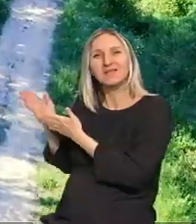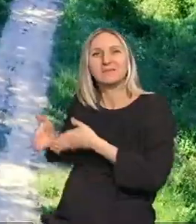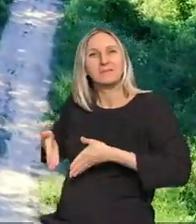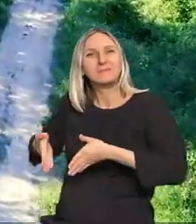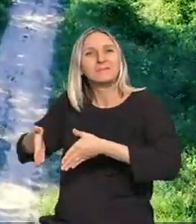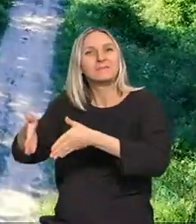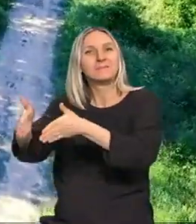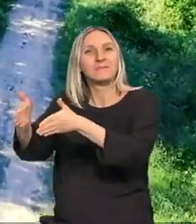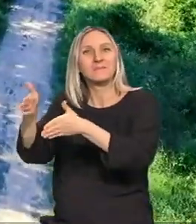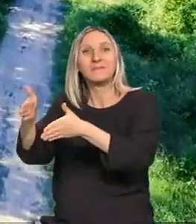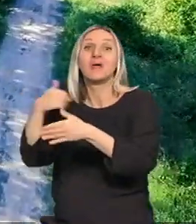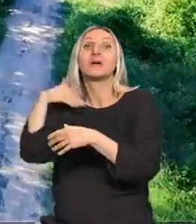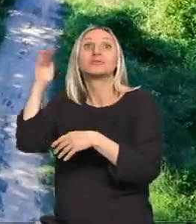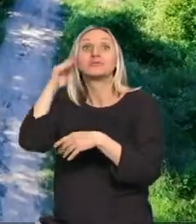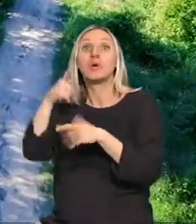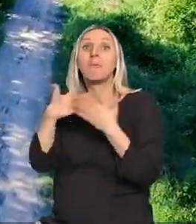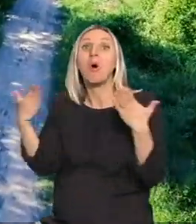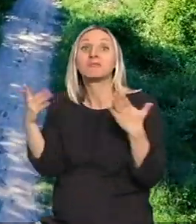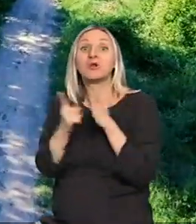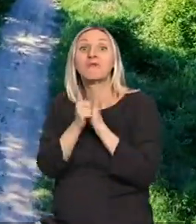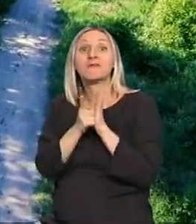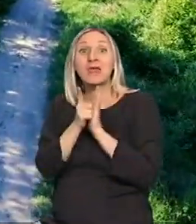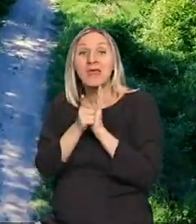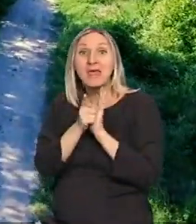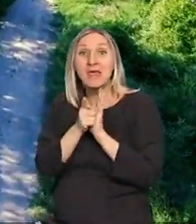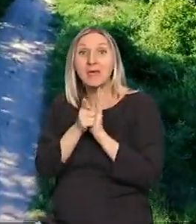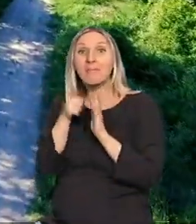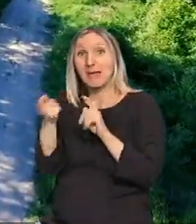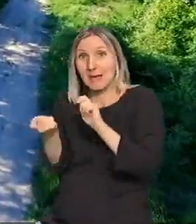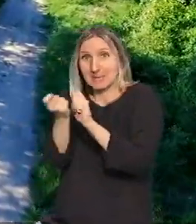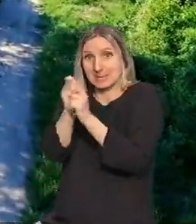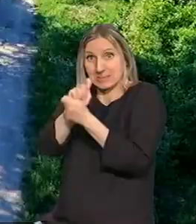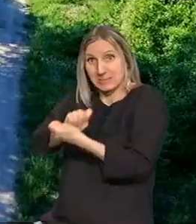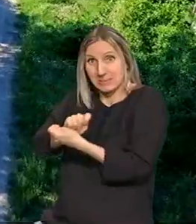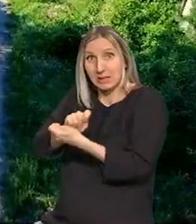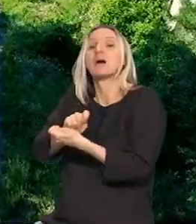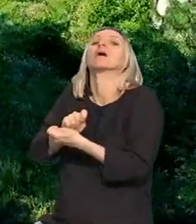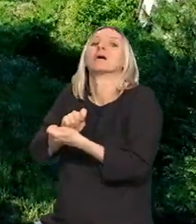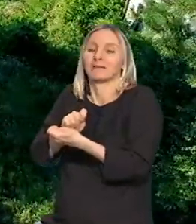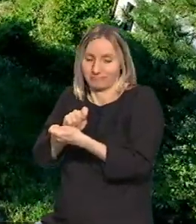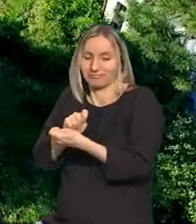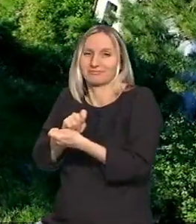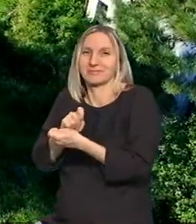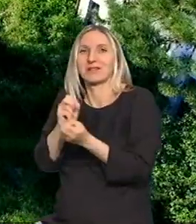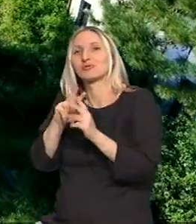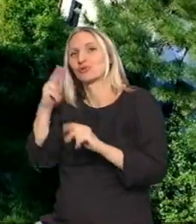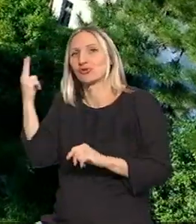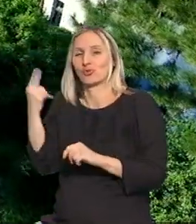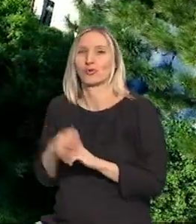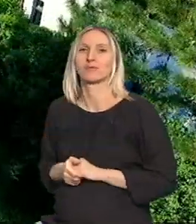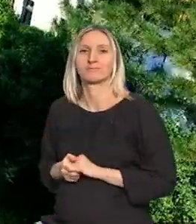čujem da će ovo savremeno naše doba biti za jednu drugu funkciju osposobljena.